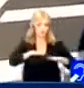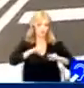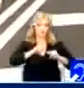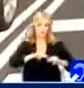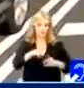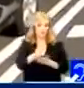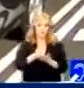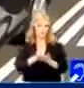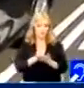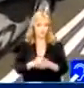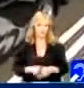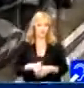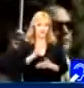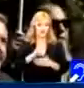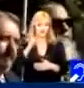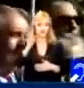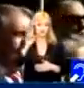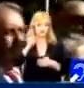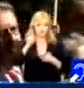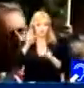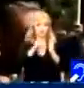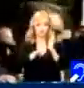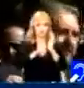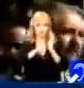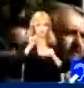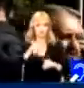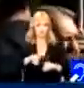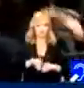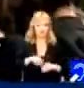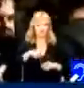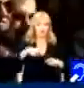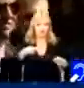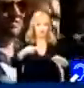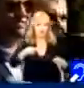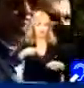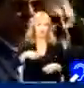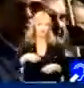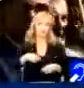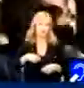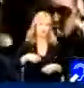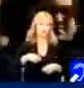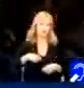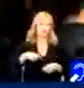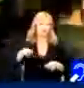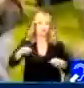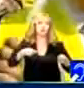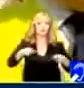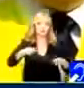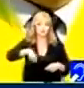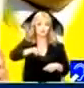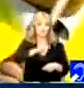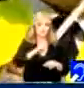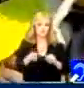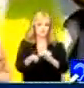de cel puțin 60.000. Guvernul Spaniei pregătește o lege prin care ar putea să favorizeze taximetria tradițională în detrimentul companiilor